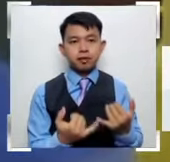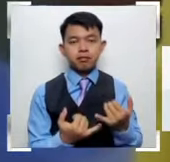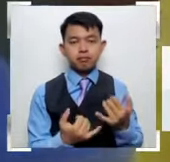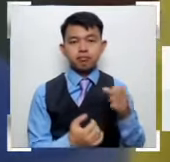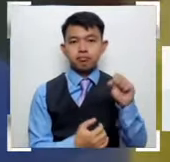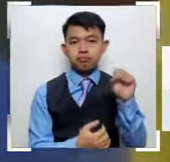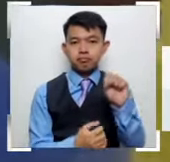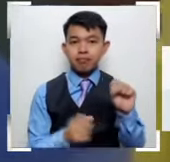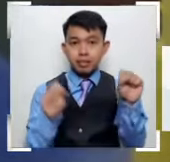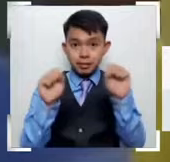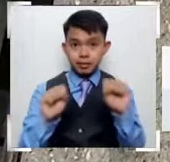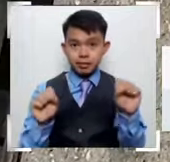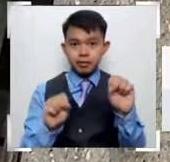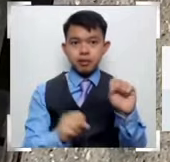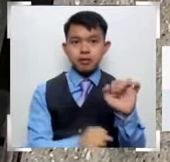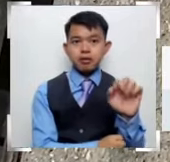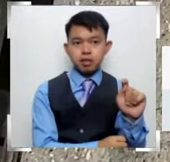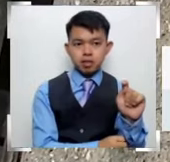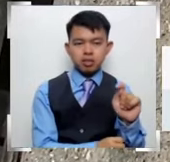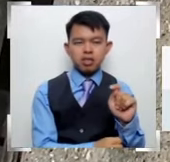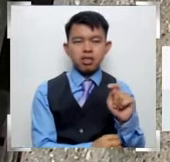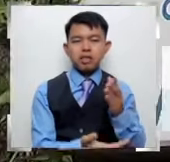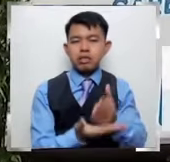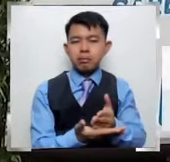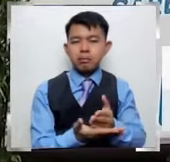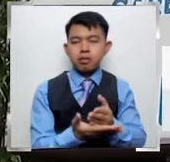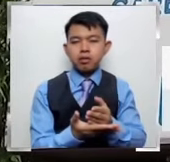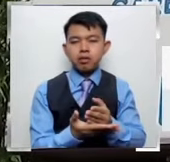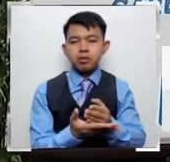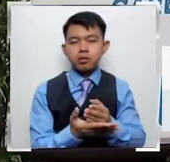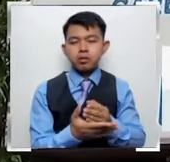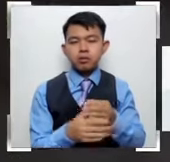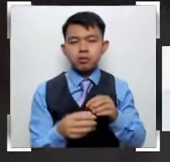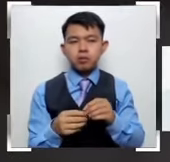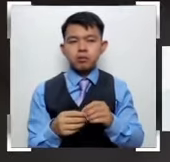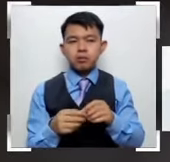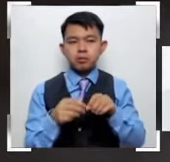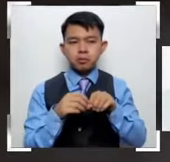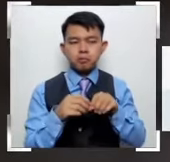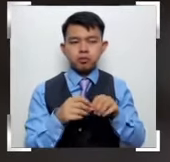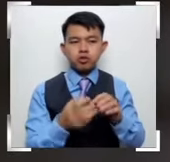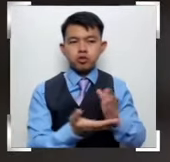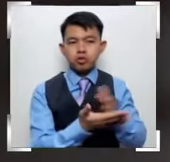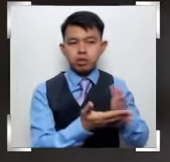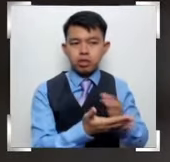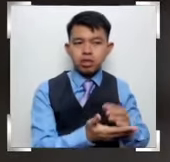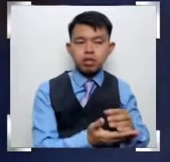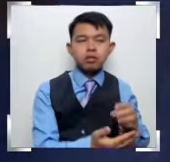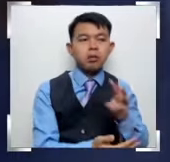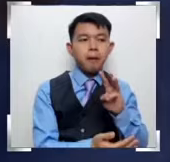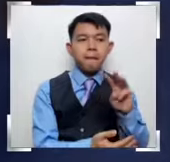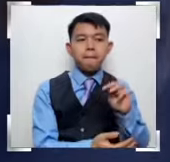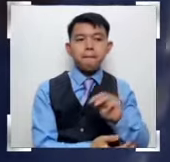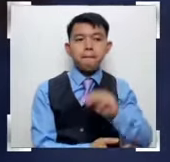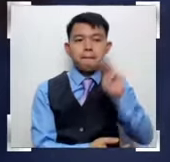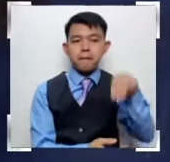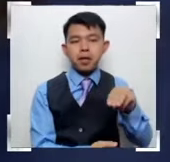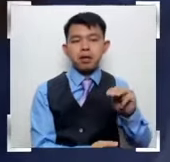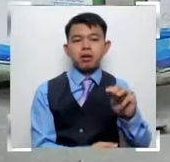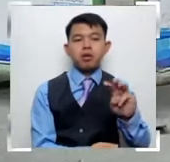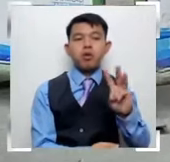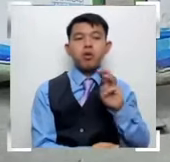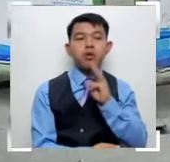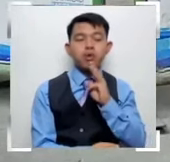ang pagbabahagi ng Manila Water ng tubig sa Maynilad dahil kailangan na daw nito ng tubig para sa sarili nilang